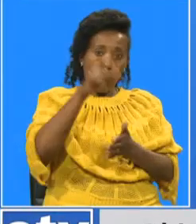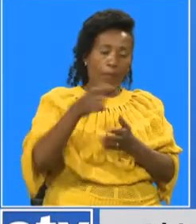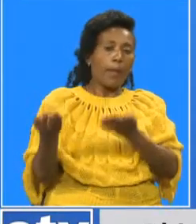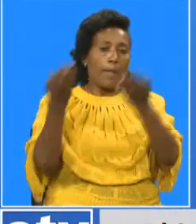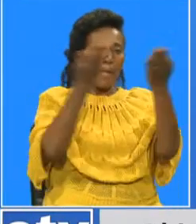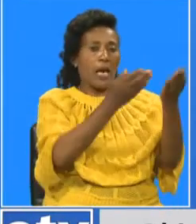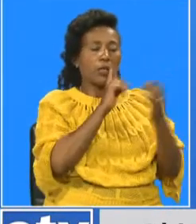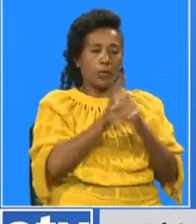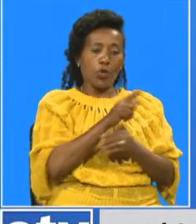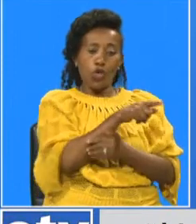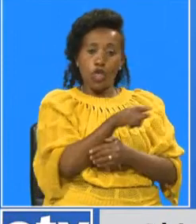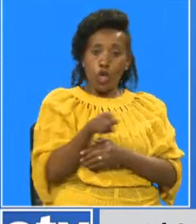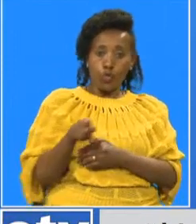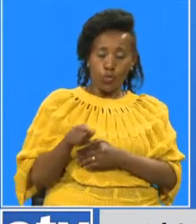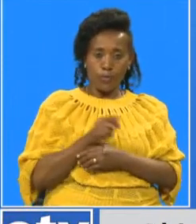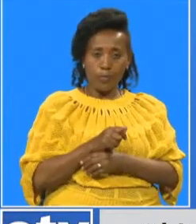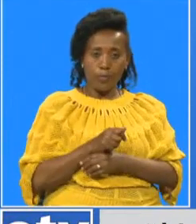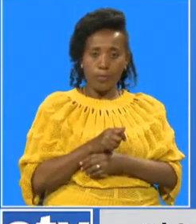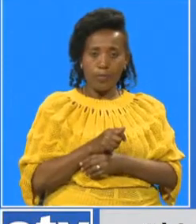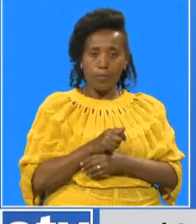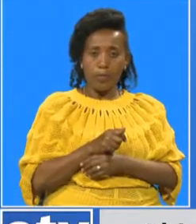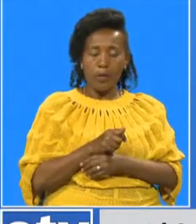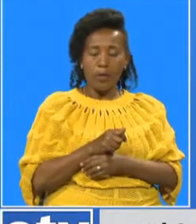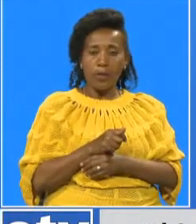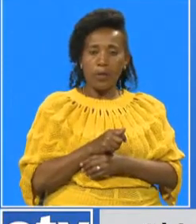ማቅረብ ነው። ኦልሬዲ እነሱም